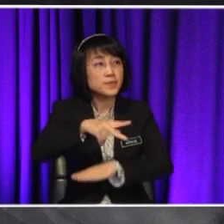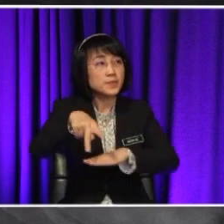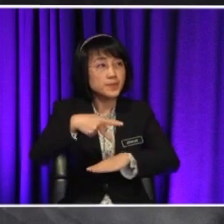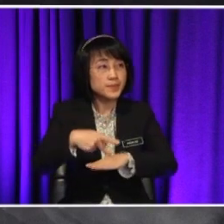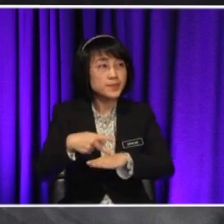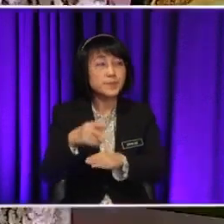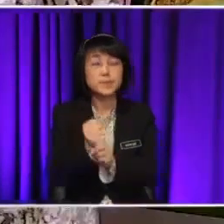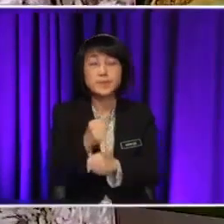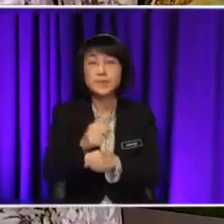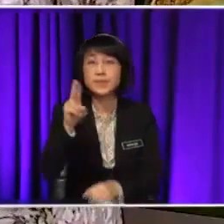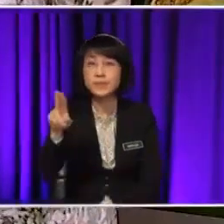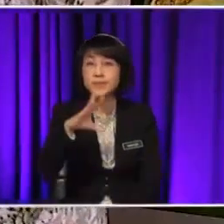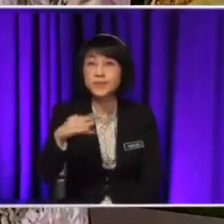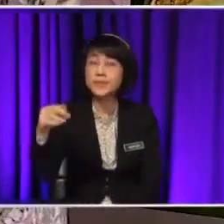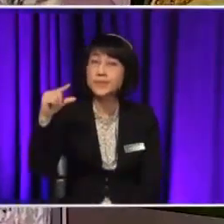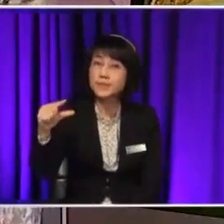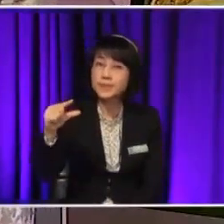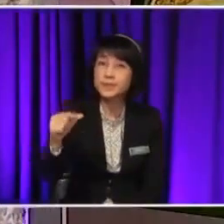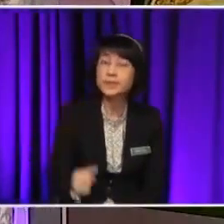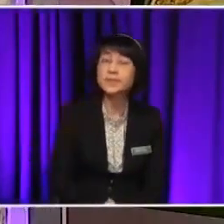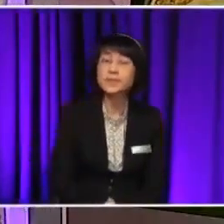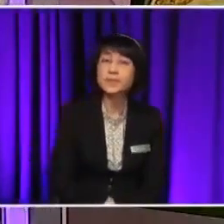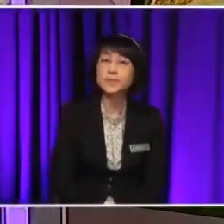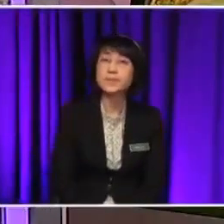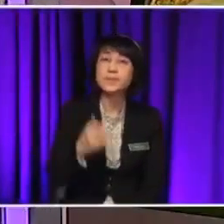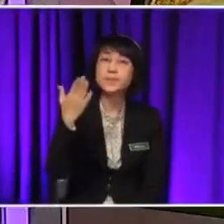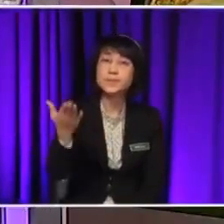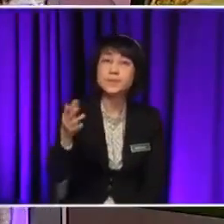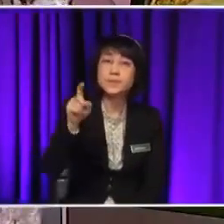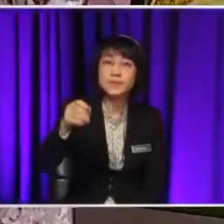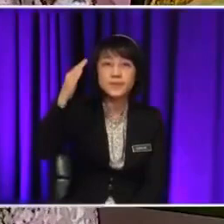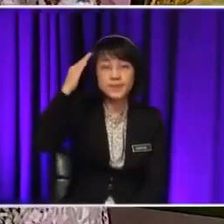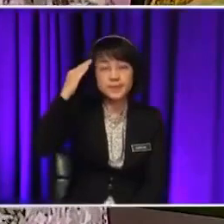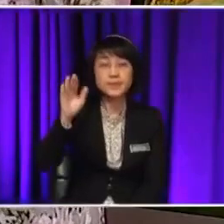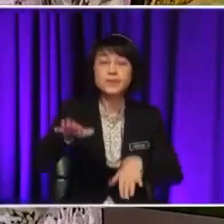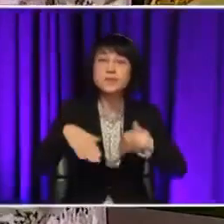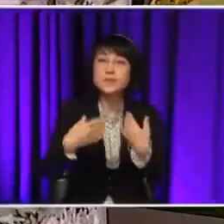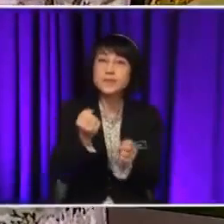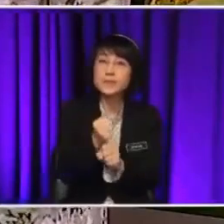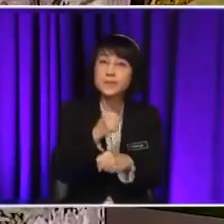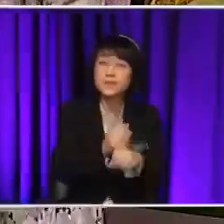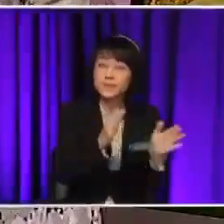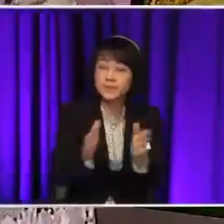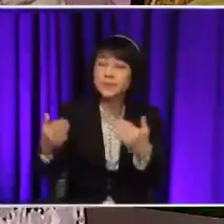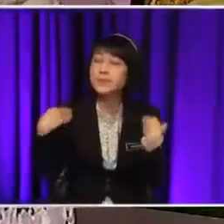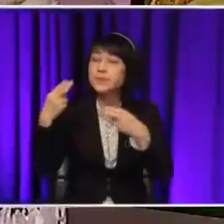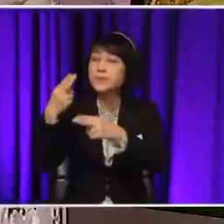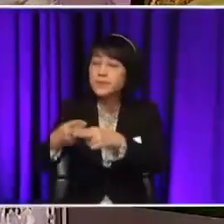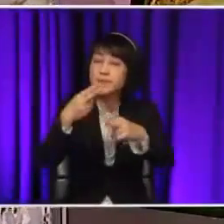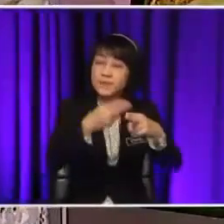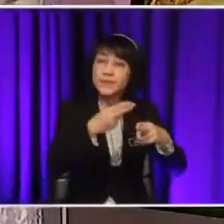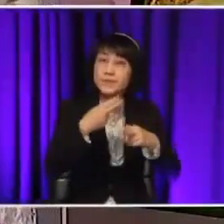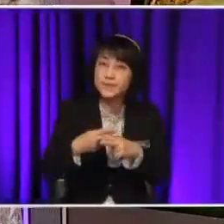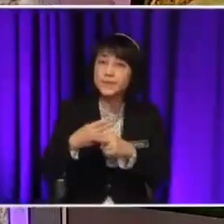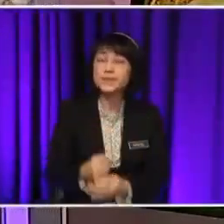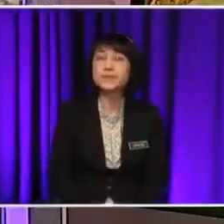ketahu. Apabila anda menceburi bidang ni, awak ketahu macam mana bentuk susun atur ini. Ada nama-namanya.